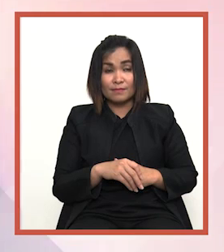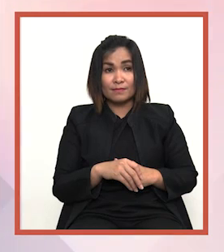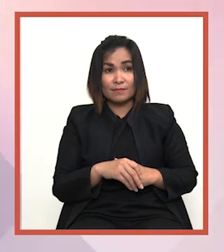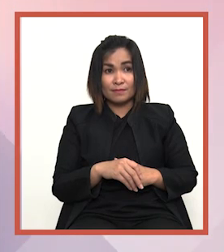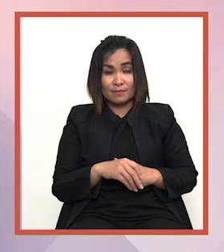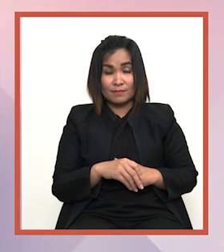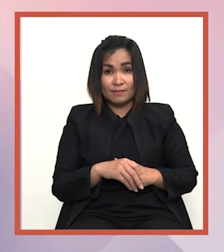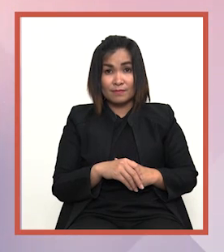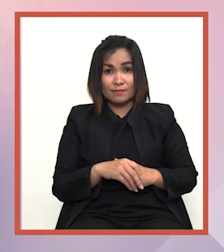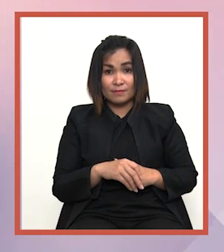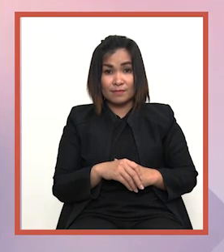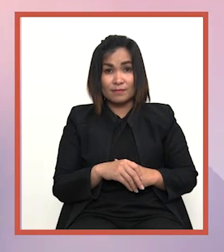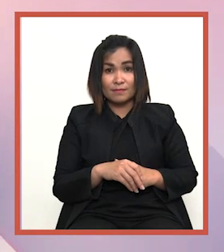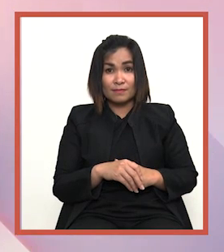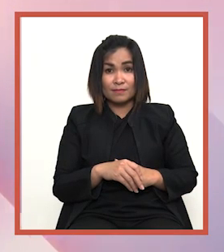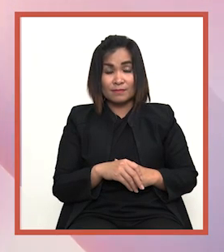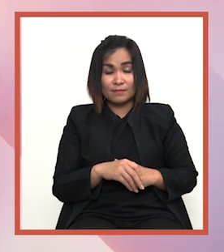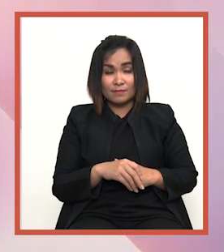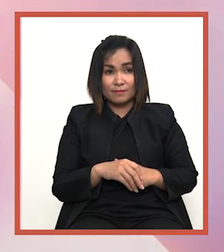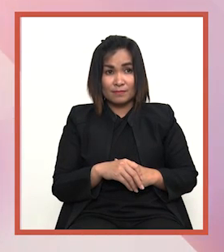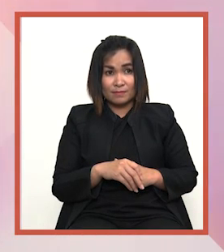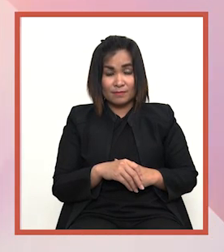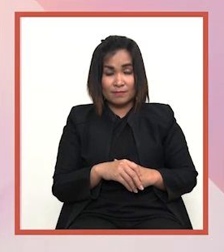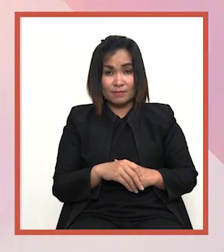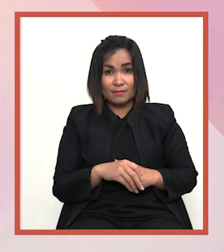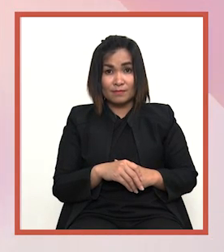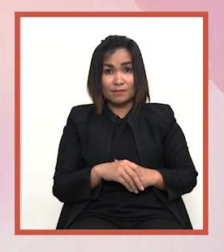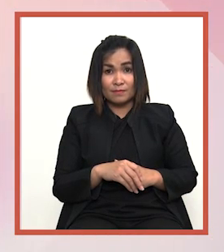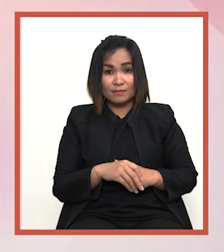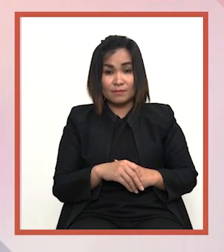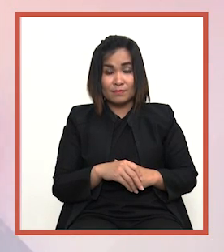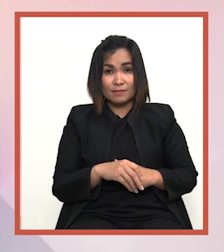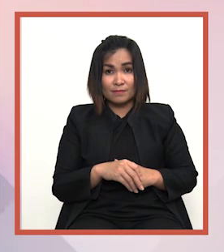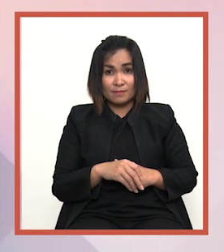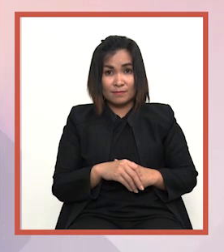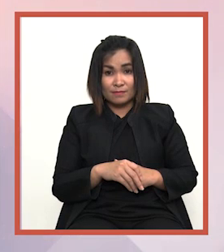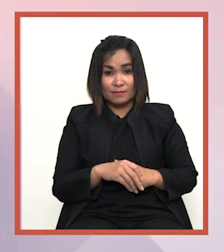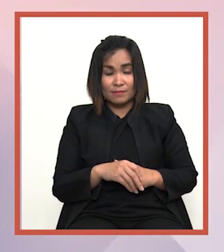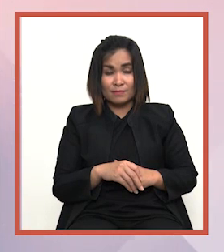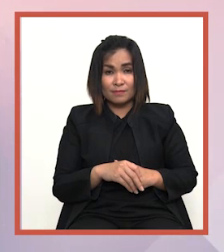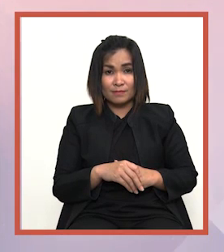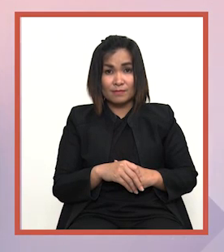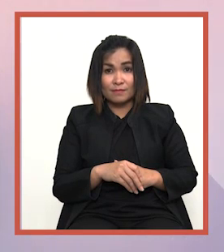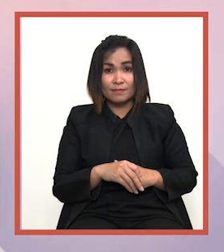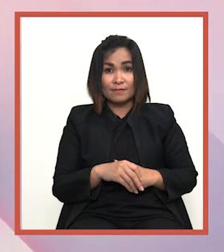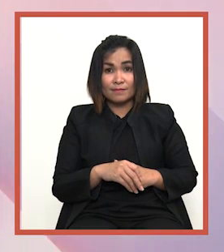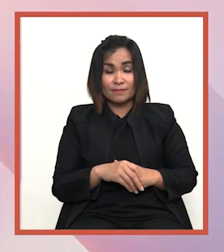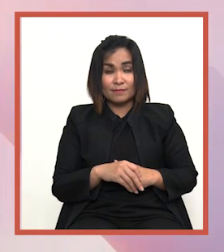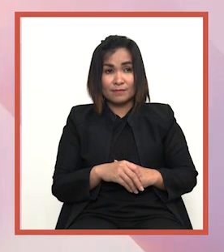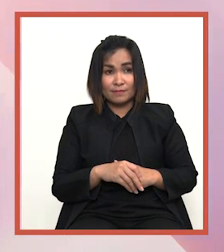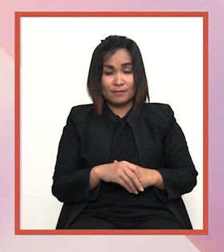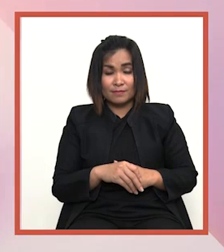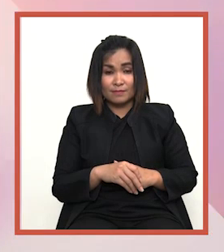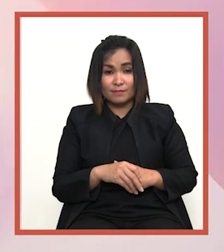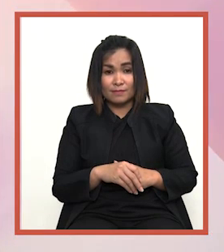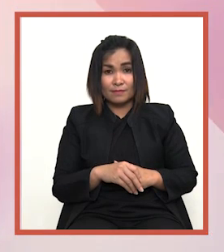ขีดลากแนวทะแยงนะครับนะจากมุมบนซ้ายมือไปมุมล่างขวามือนะครับแล้วก็ขีดแนวทะแยง